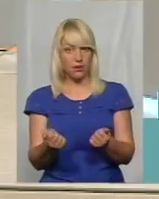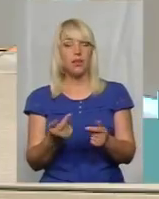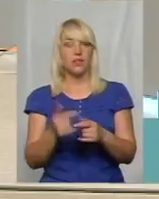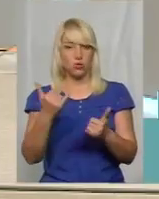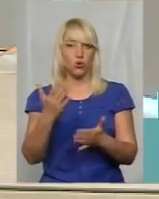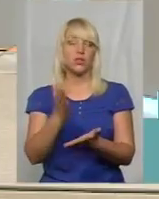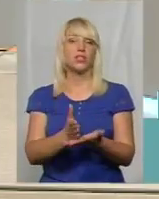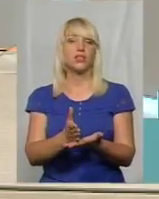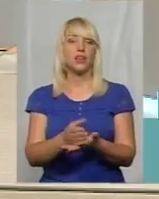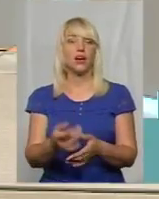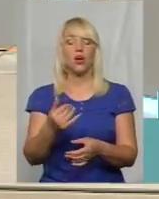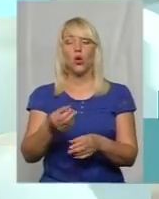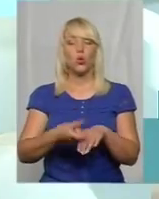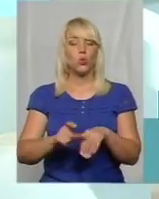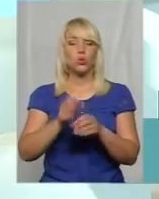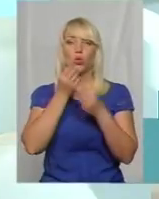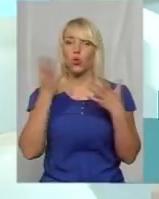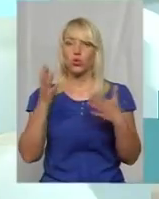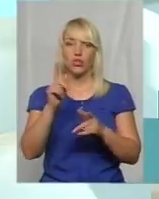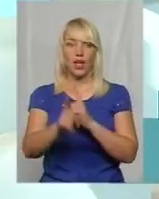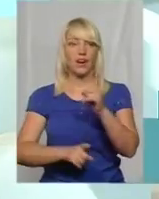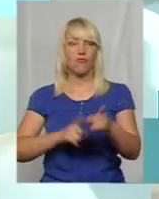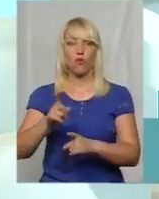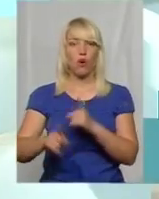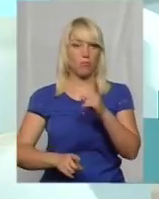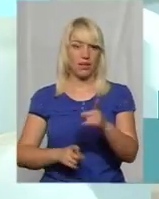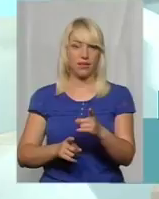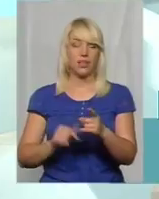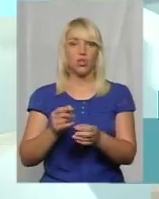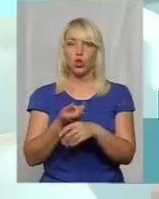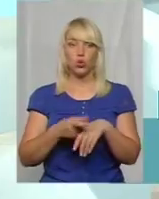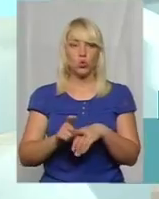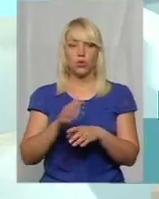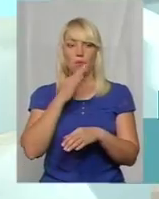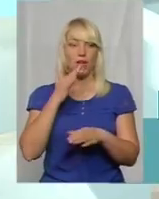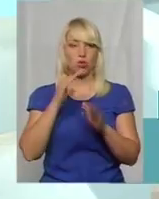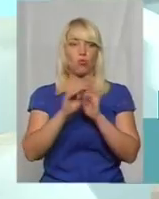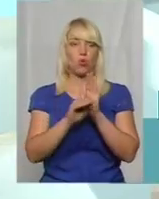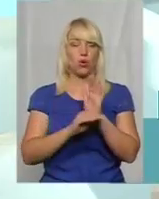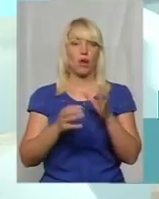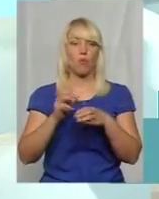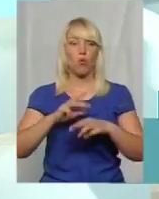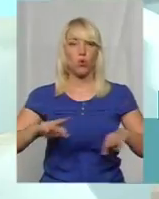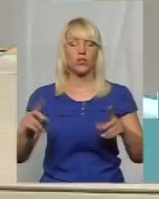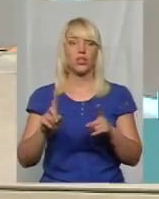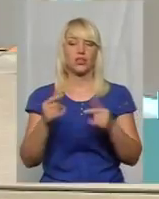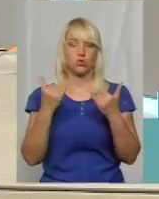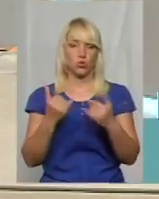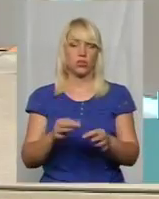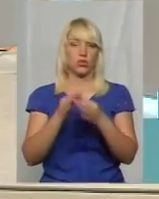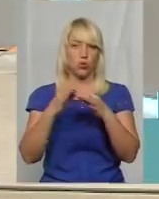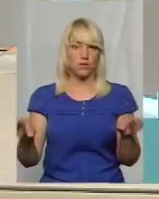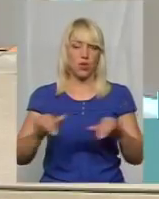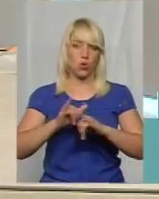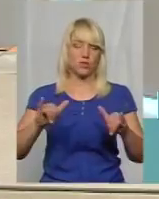дуже хороші реформи, і дуже багато програм, ще розкажу, уряду, які сьогодні дозволяють нам розвинути